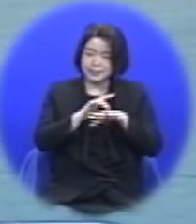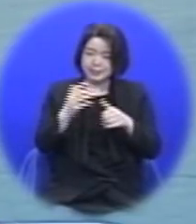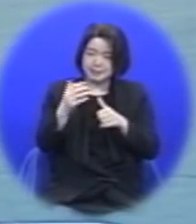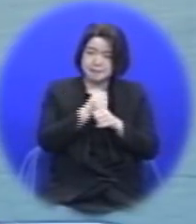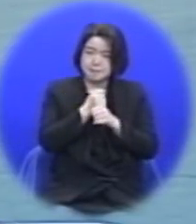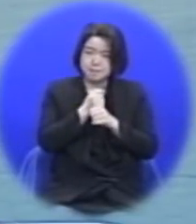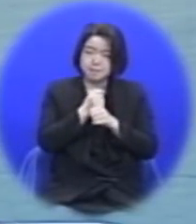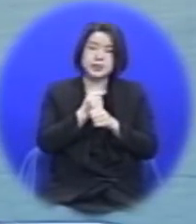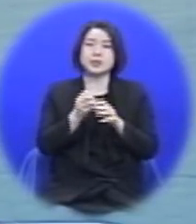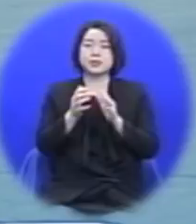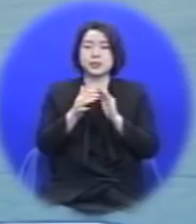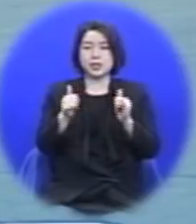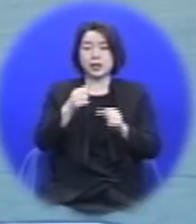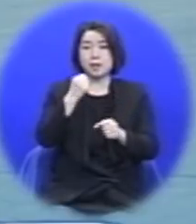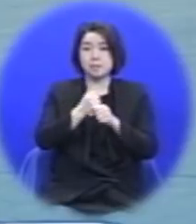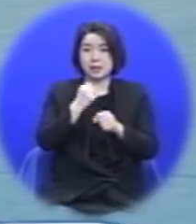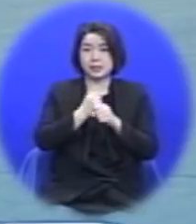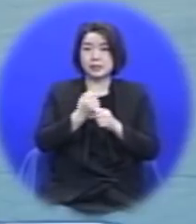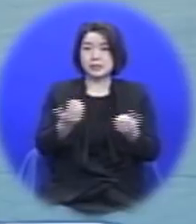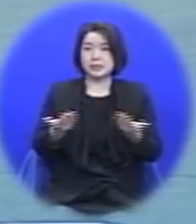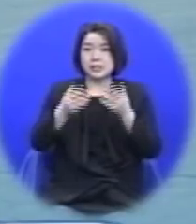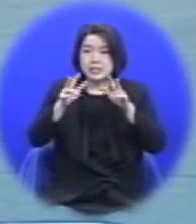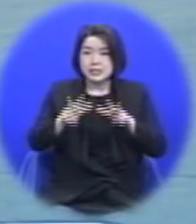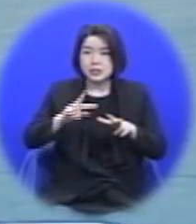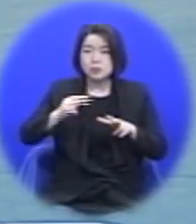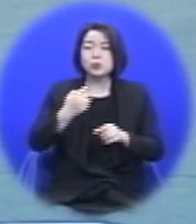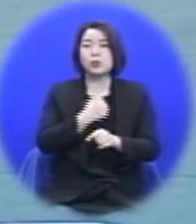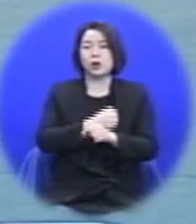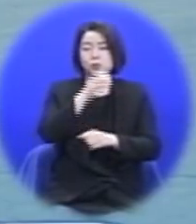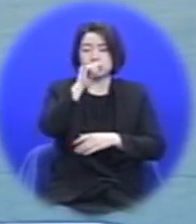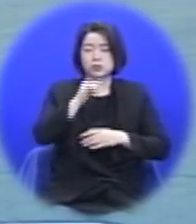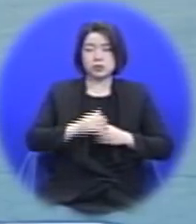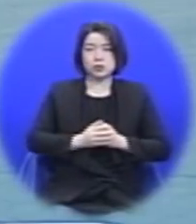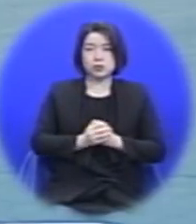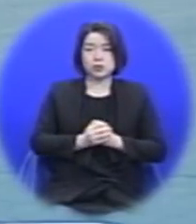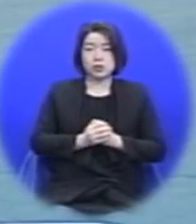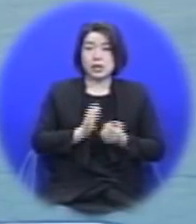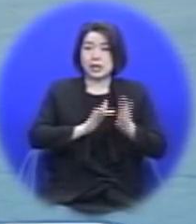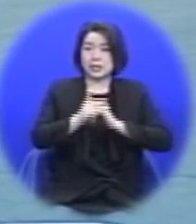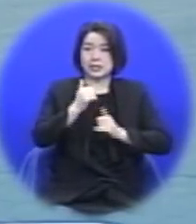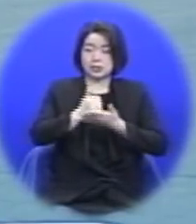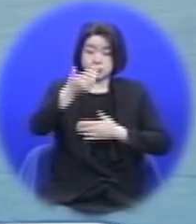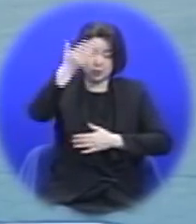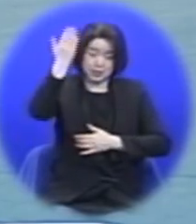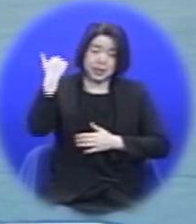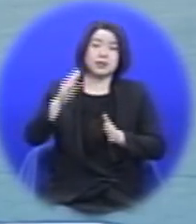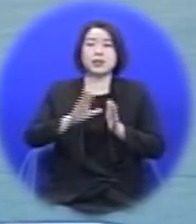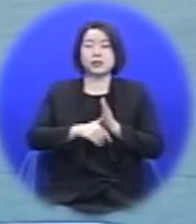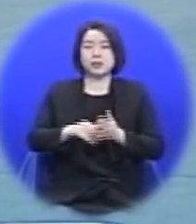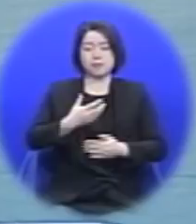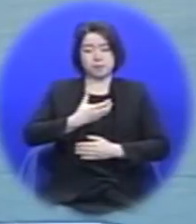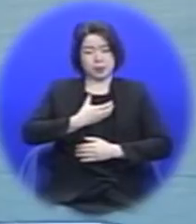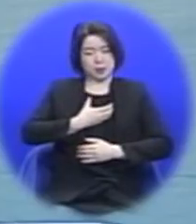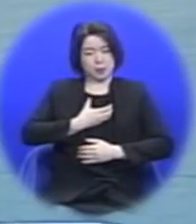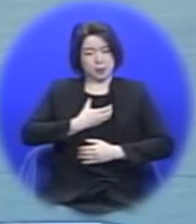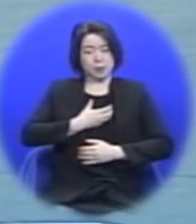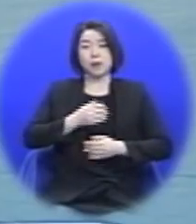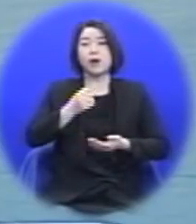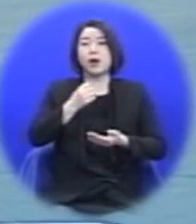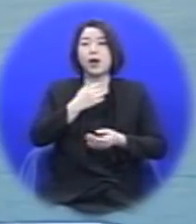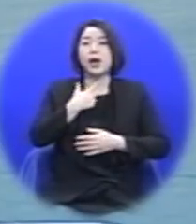자 만드는 일을 지금도 하고 있습니다. 예수님 당시 때 가장 경건했던